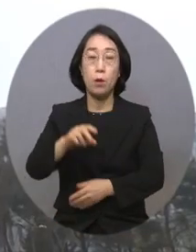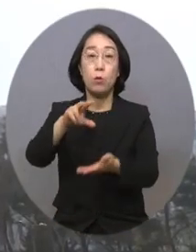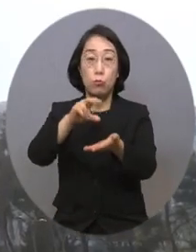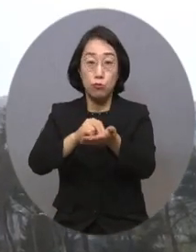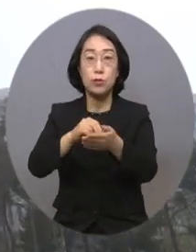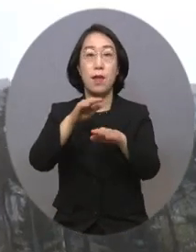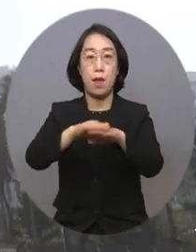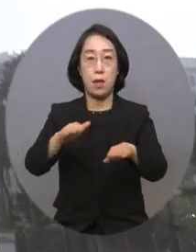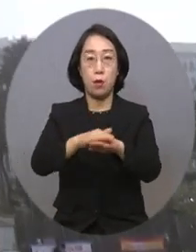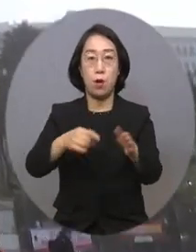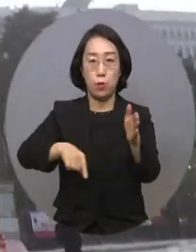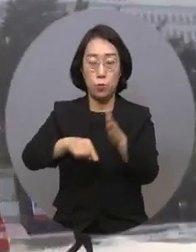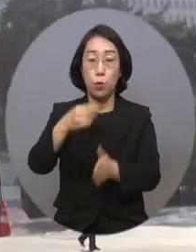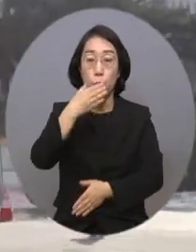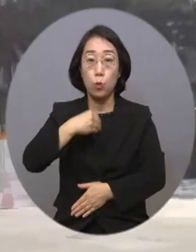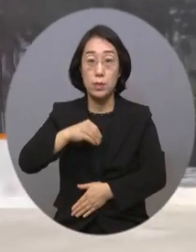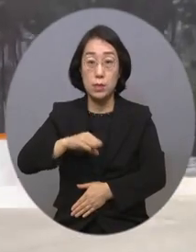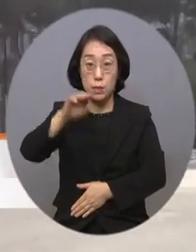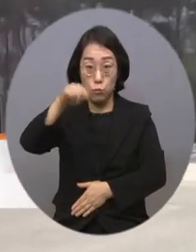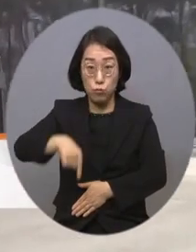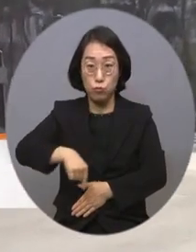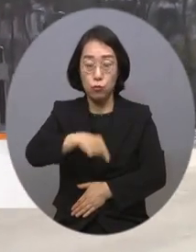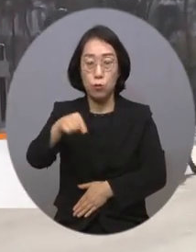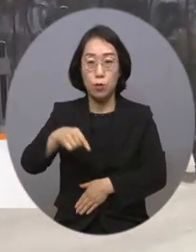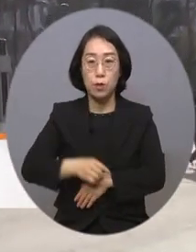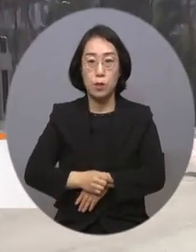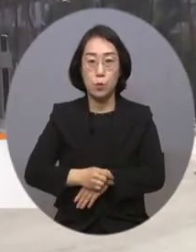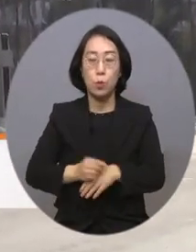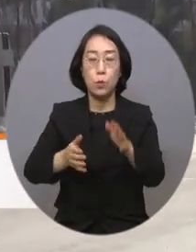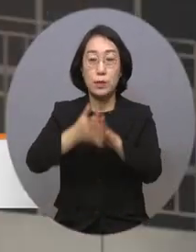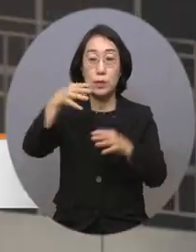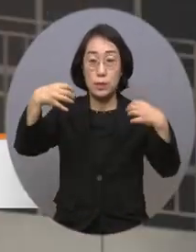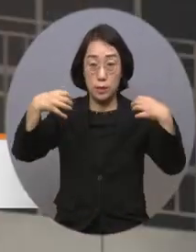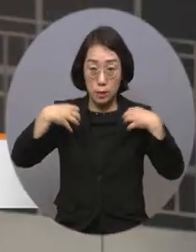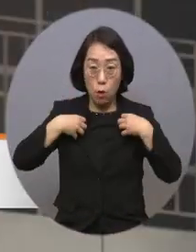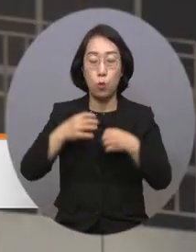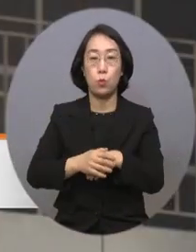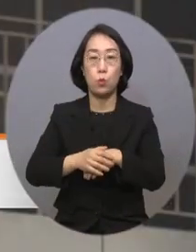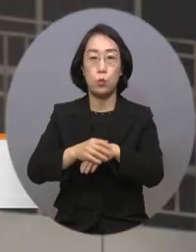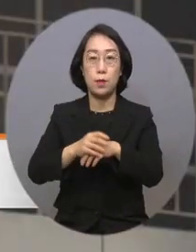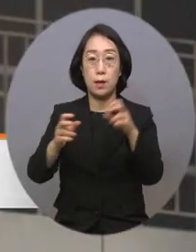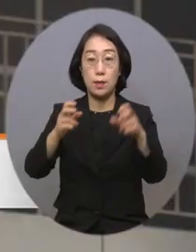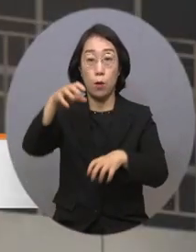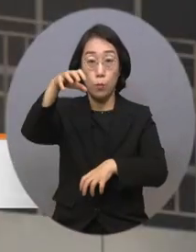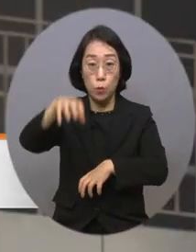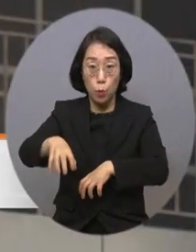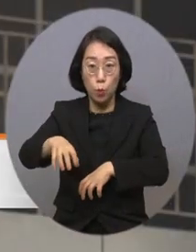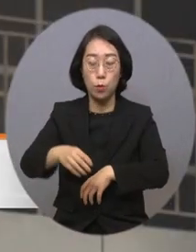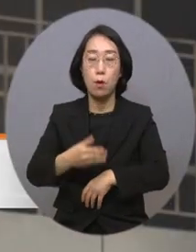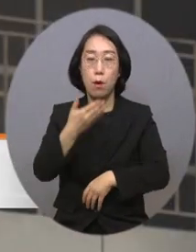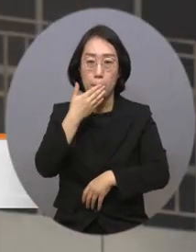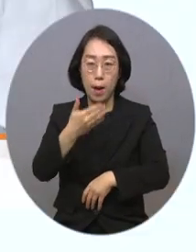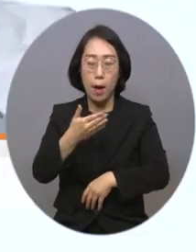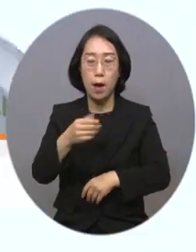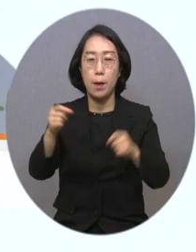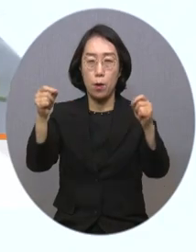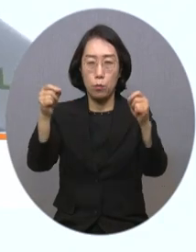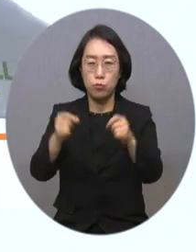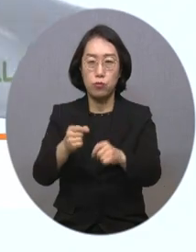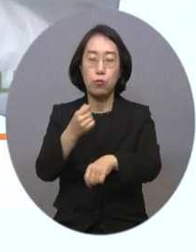불편을 해소하기 위해 복지부는 시청 차량 사업소 등 차량 등록 부서에서 도 표지 반납 처리가 가능하게